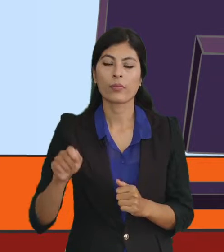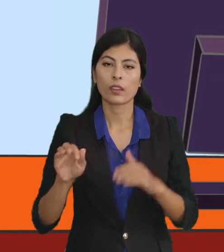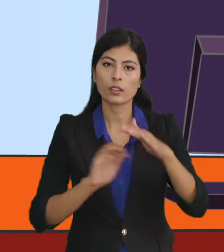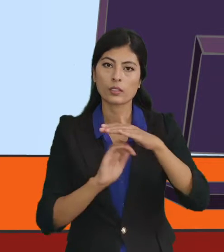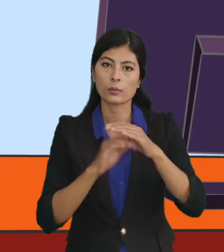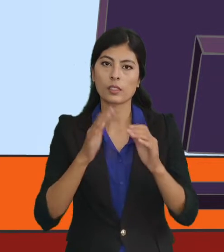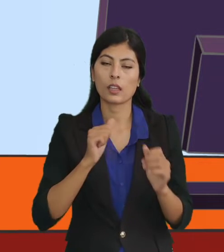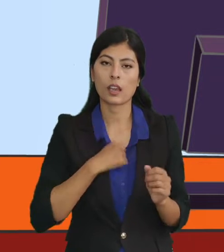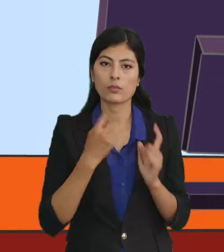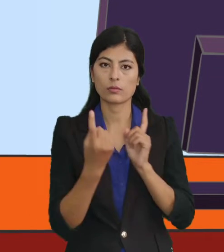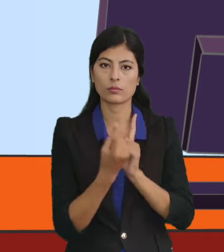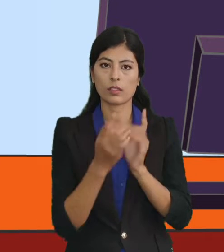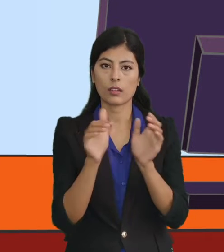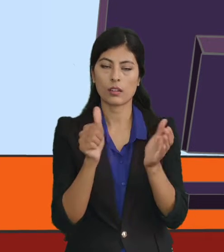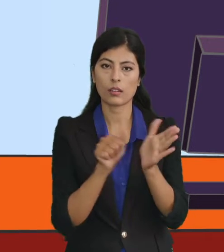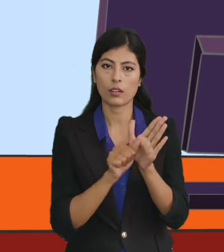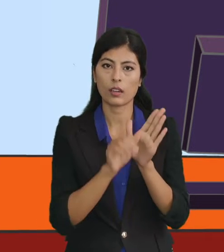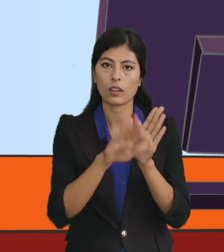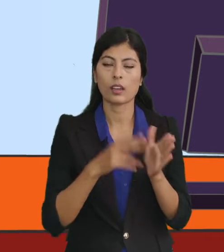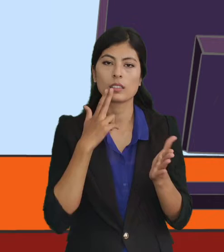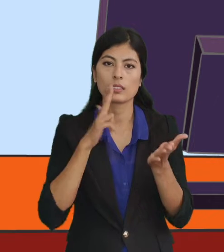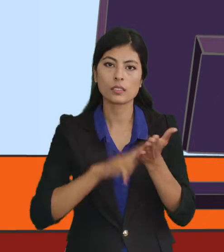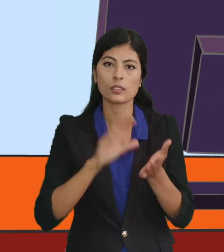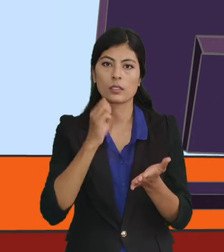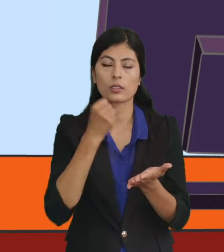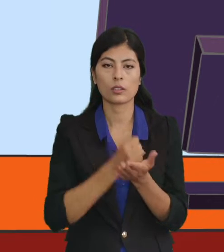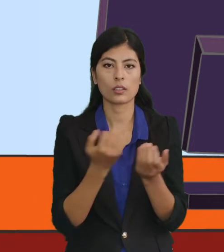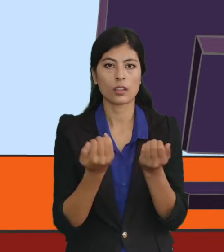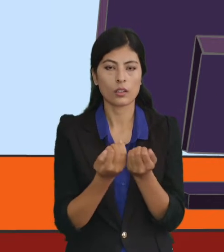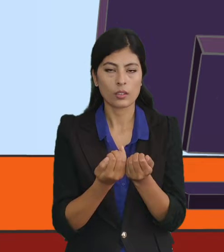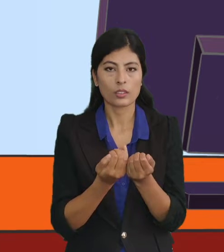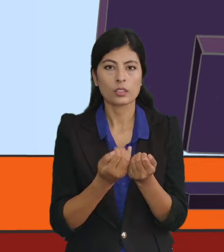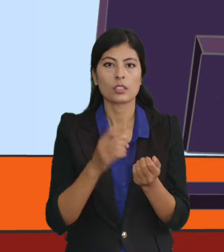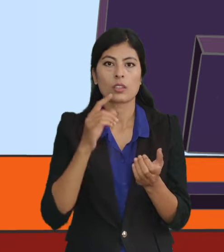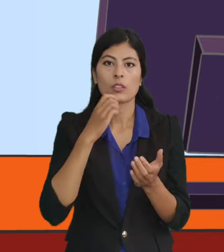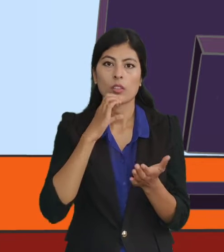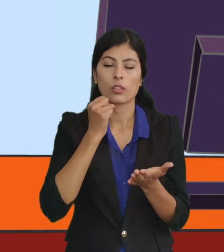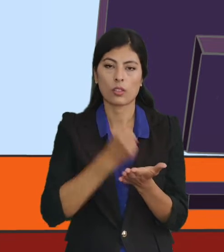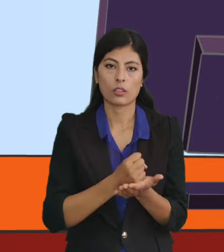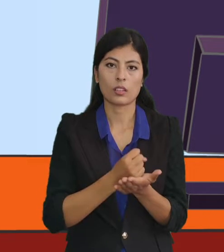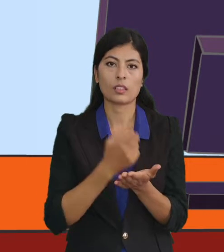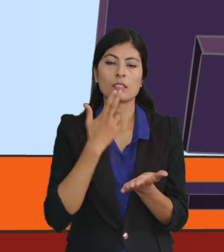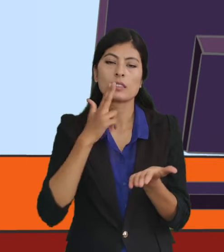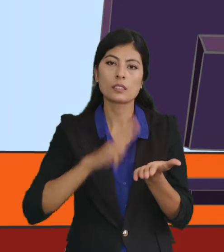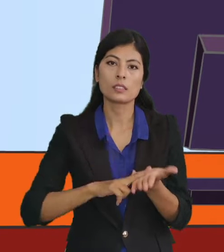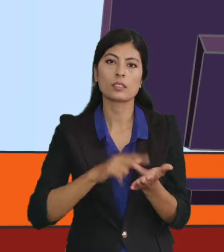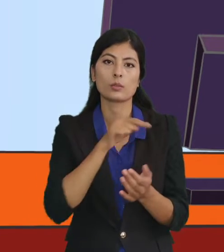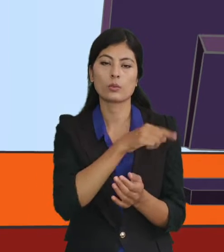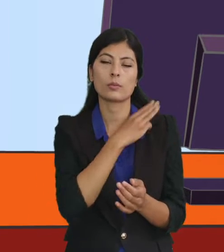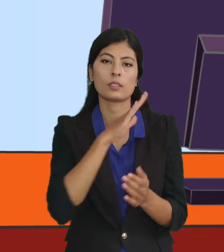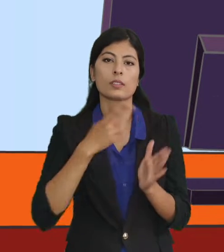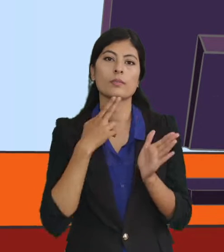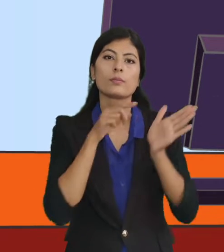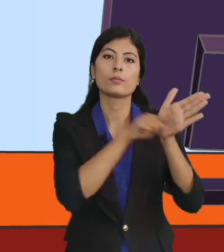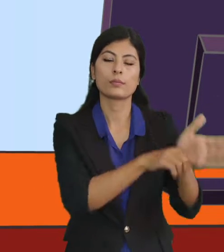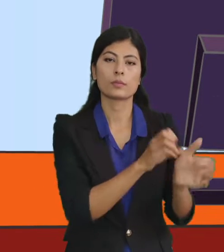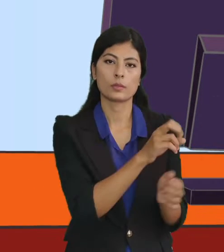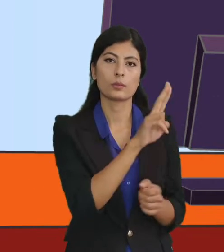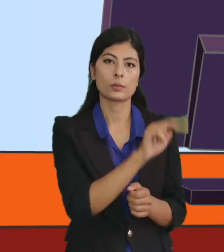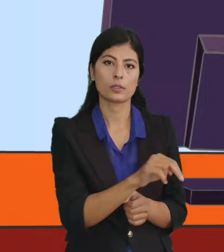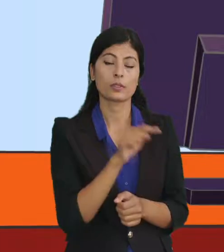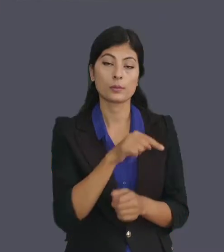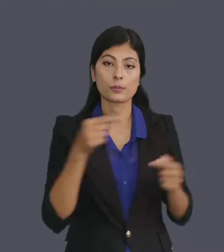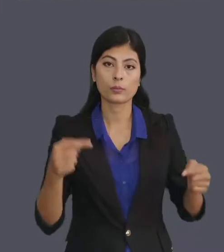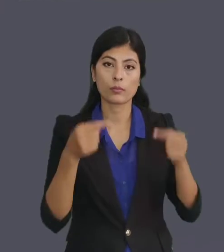न्यायिक समिति के अपना समक्ष पेश भेल निवेदन दर्ता के निशा निवेदक के उपलब्ध करावे के पड़ैया।